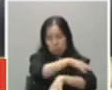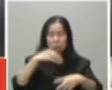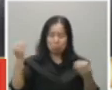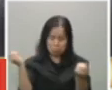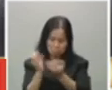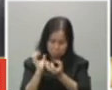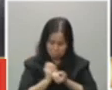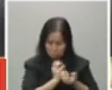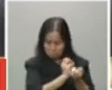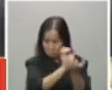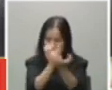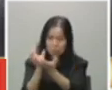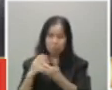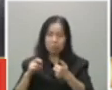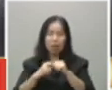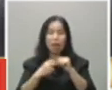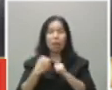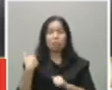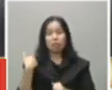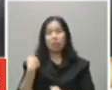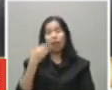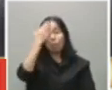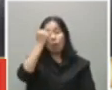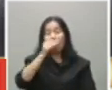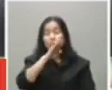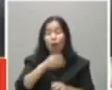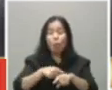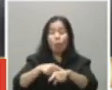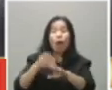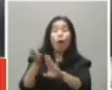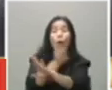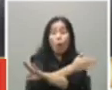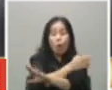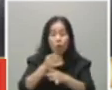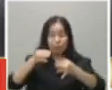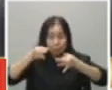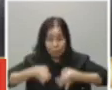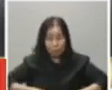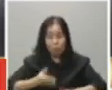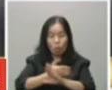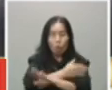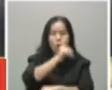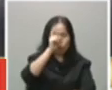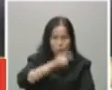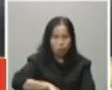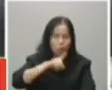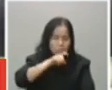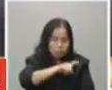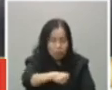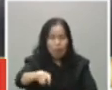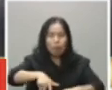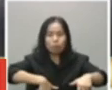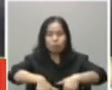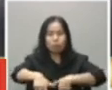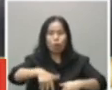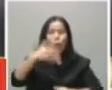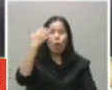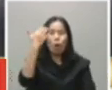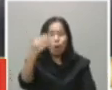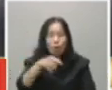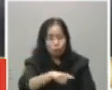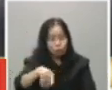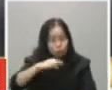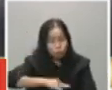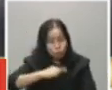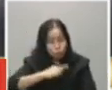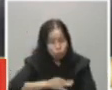พราะฉะนั้นก่อนการตัดสินใจจะสร้างอะไรเขาต้องศึกษาอย่างละเอียดครับเพื่อที่จะดูว่